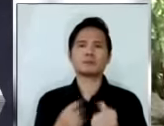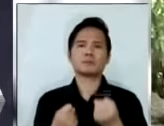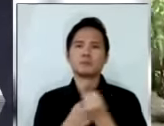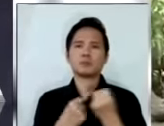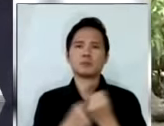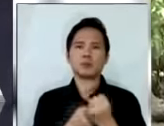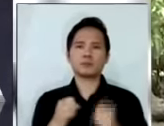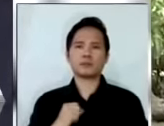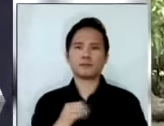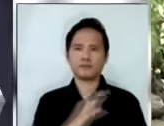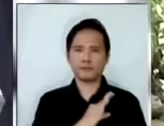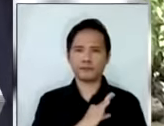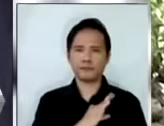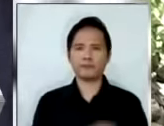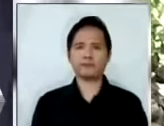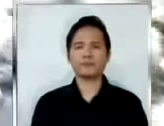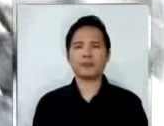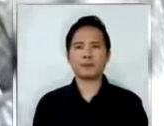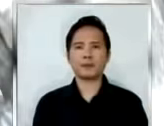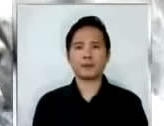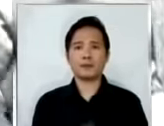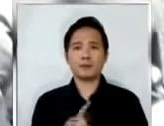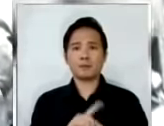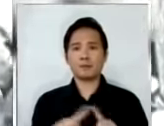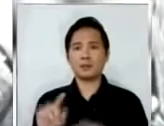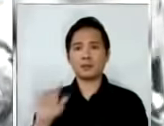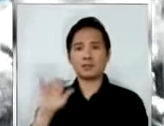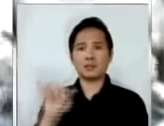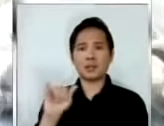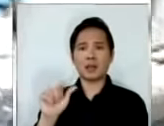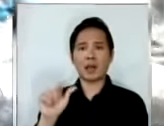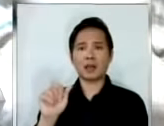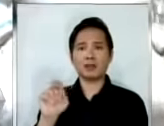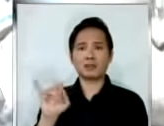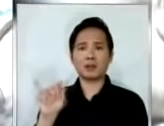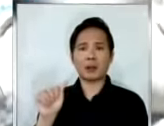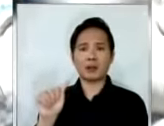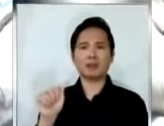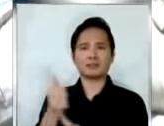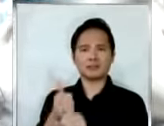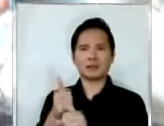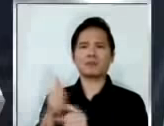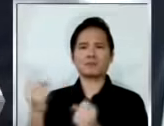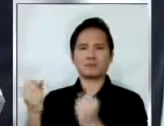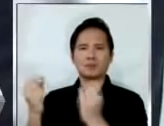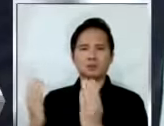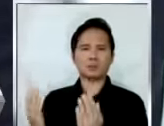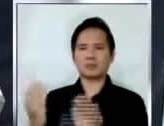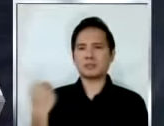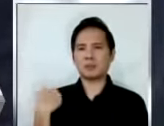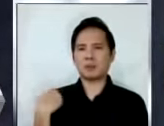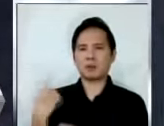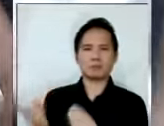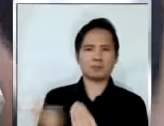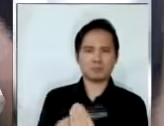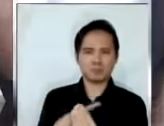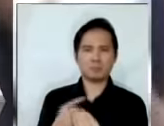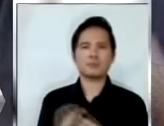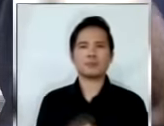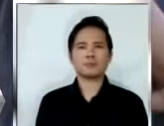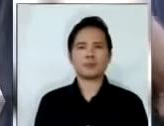naman daw natatanggal sa trabaho si Jay Alcantara, isang driver-conductor na inabutan ng lockdown sa garahe nila sa Pasay. Hindi nga raw niya malaman kung anong